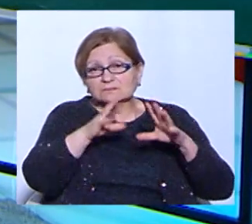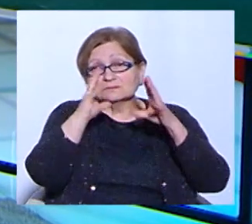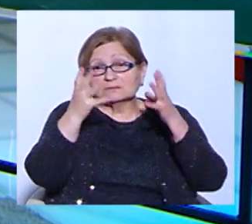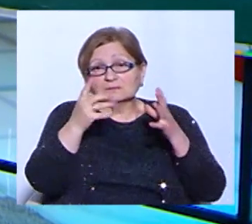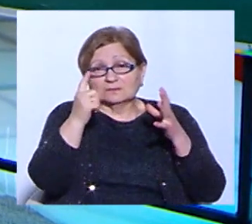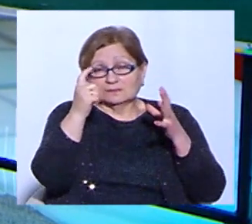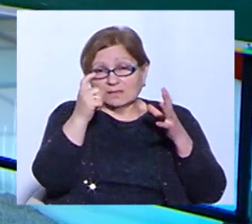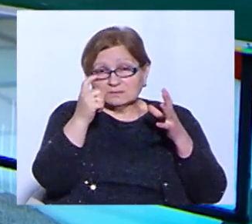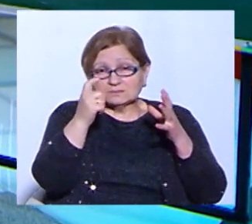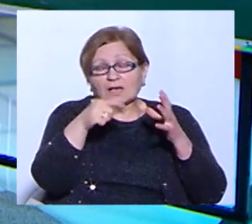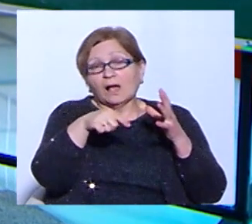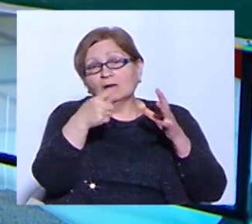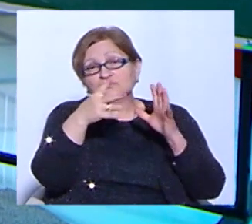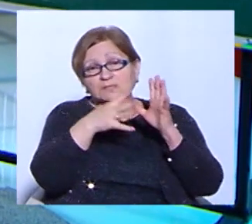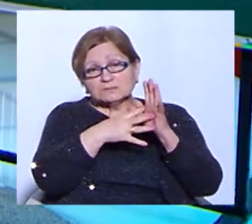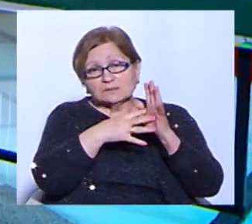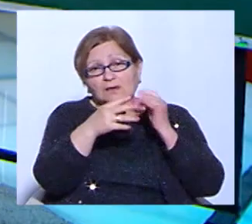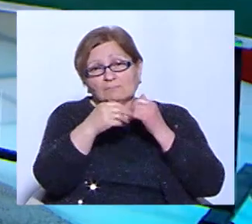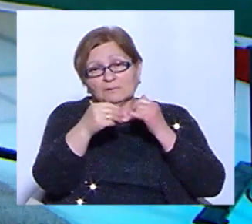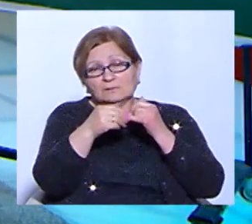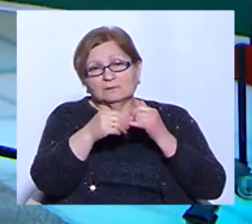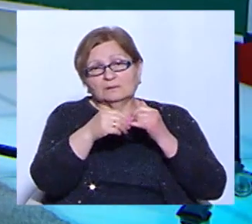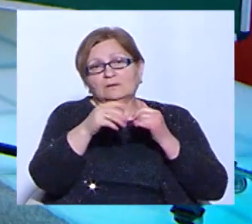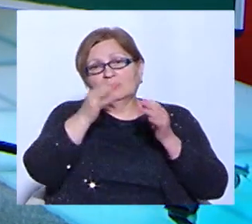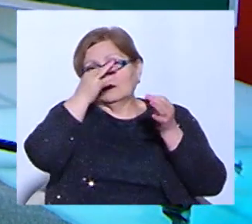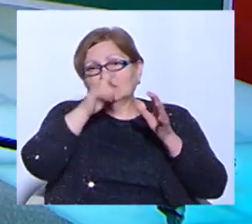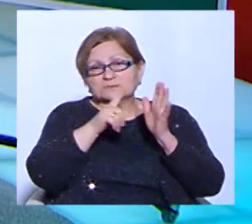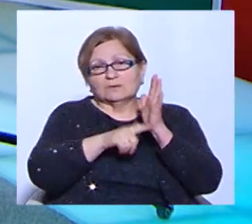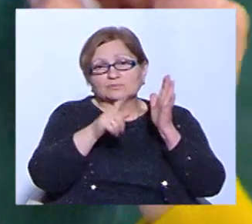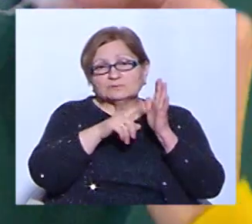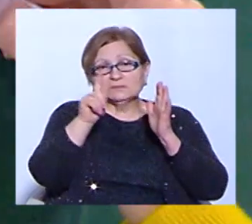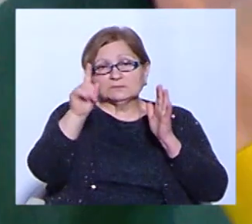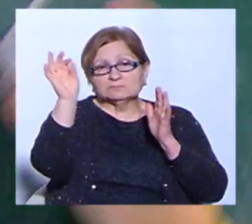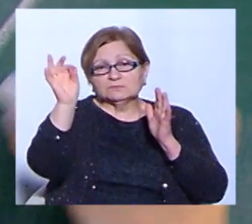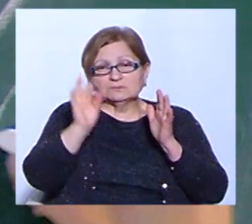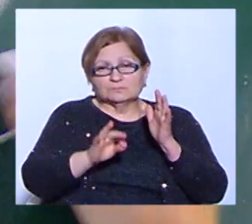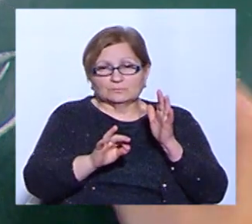მთლიანი დედამიწა 100%? დანარჩენი იქნება 71%.